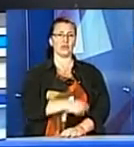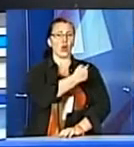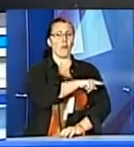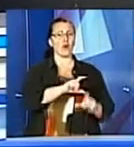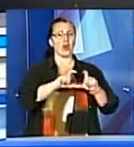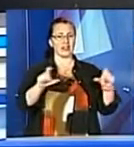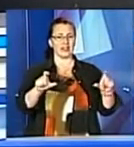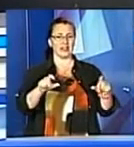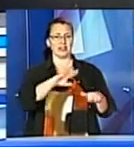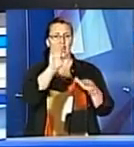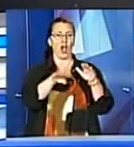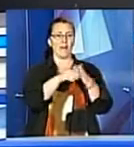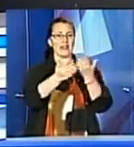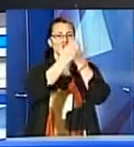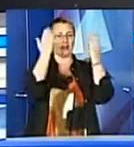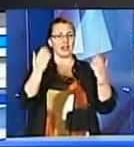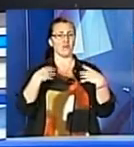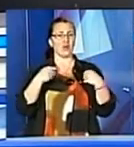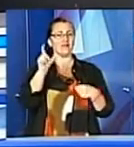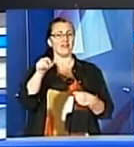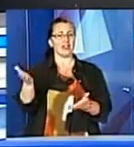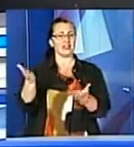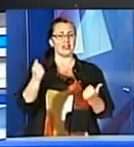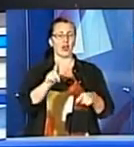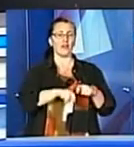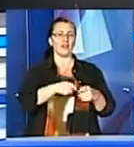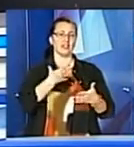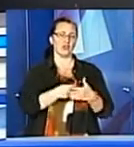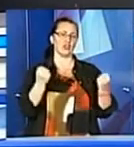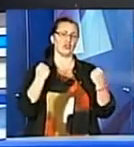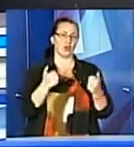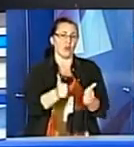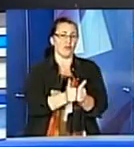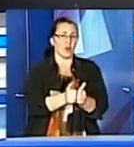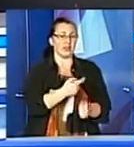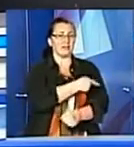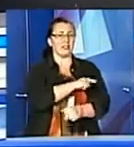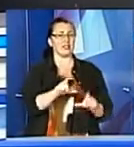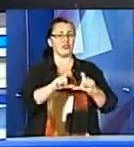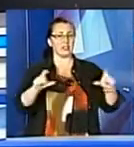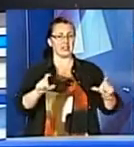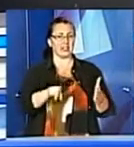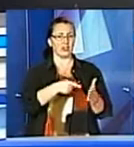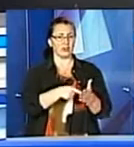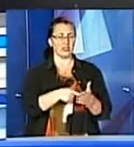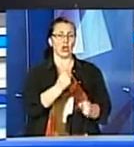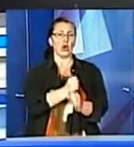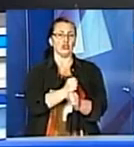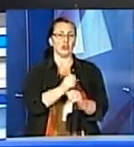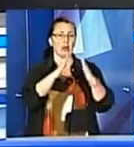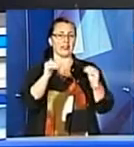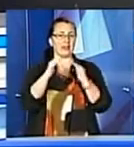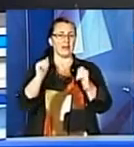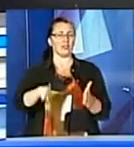Поліклініка «Просто небо». Львів'ян закликають перевірити своє здоров'я. Поряд із медичними закладами міста облаштували наметові